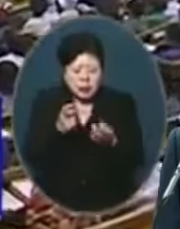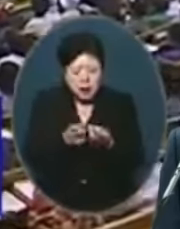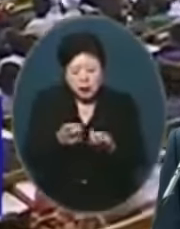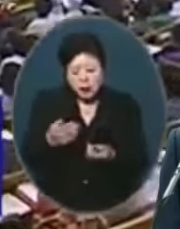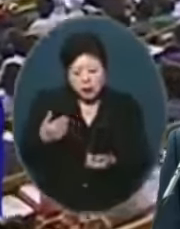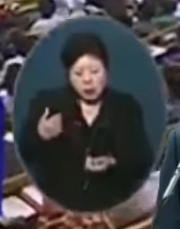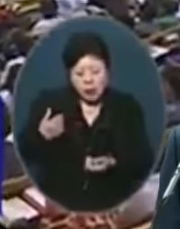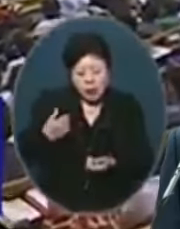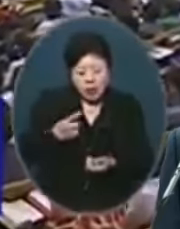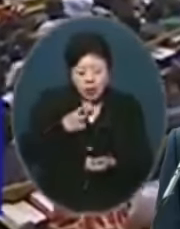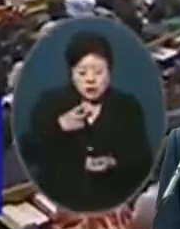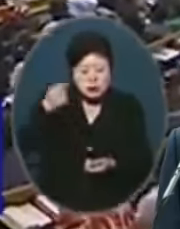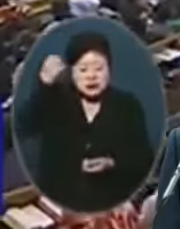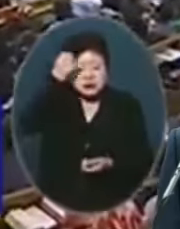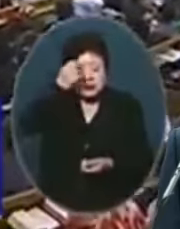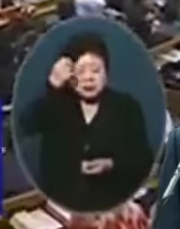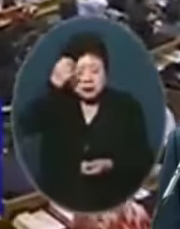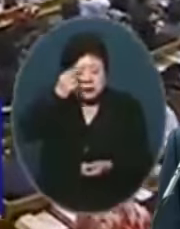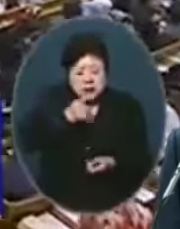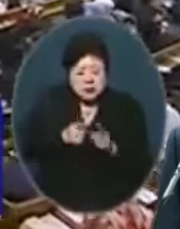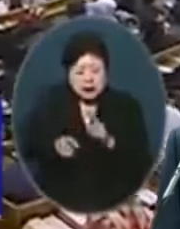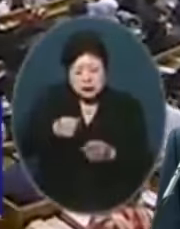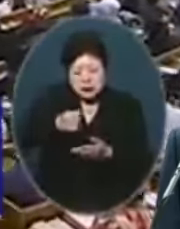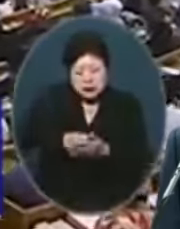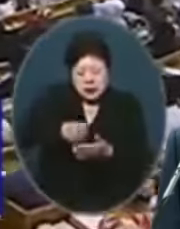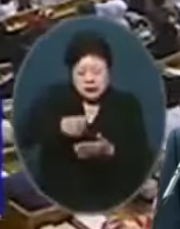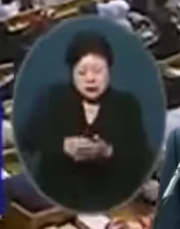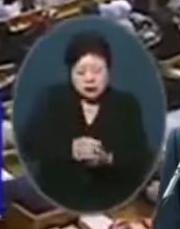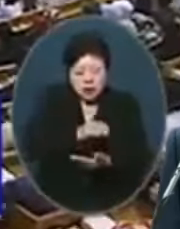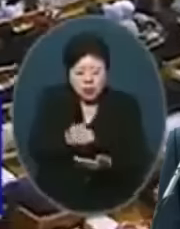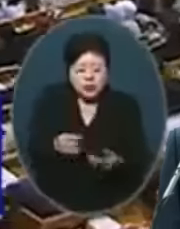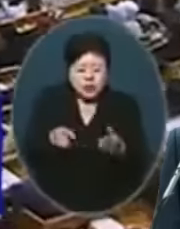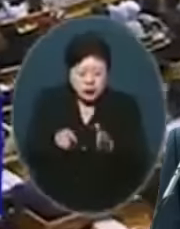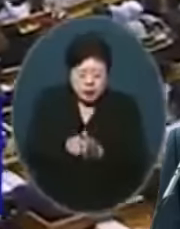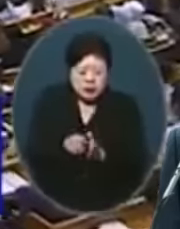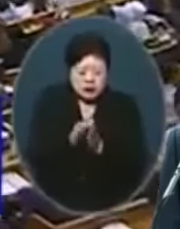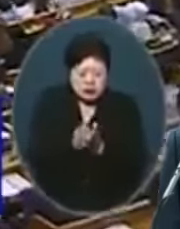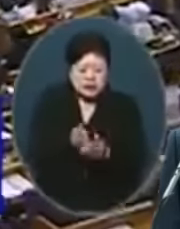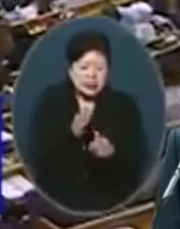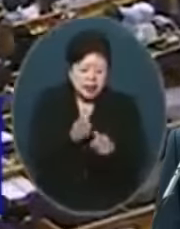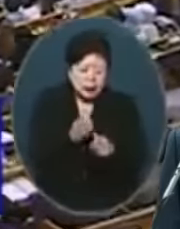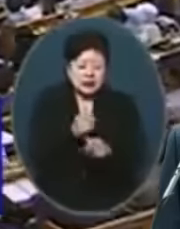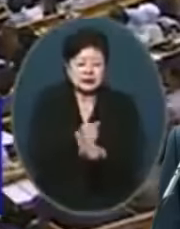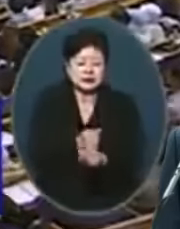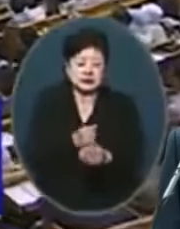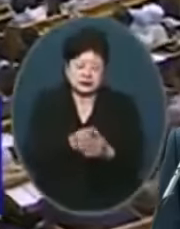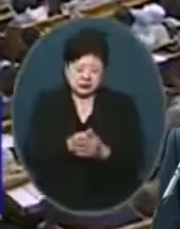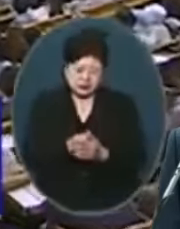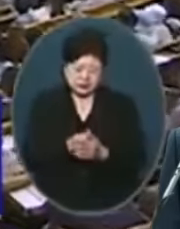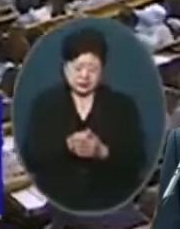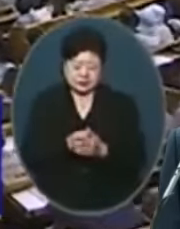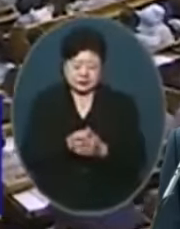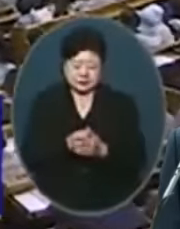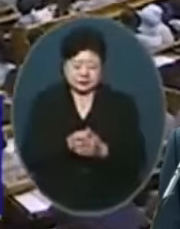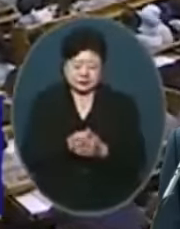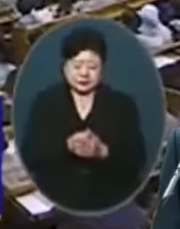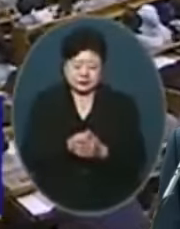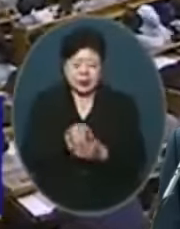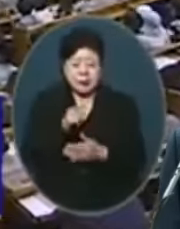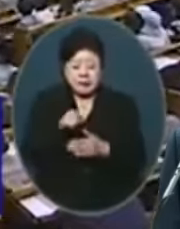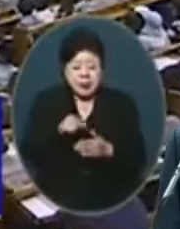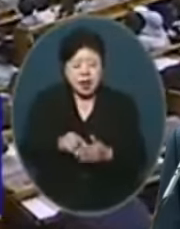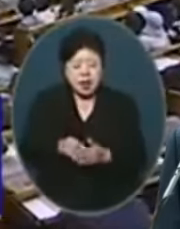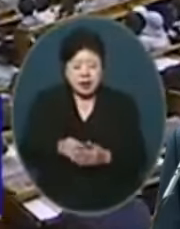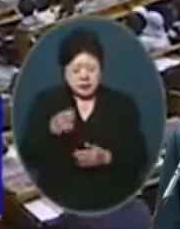할지 못하나 오직 성령이 말할 수 없는 탄식으로 우리를 위하여 친히 간구하시느니라.